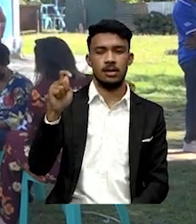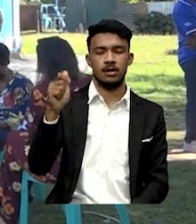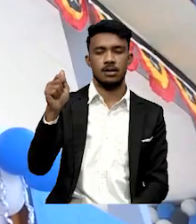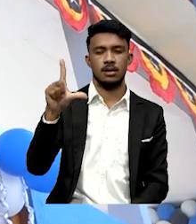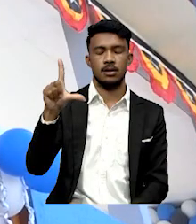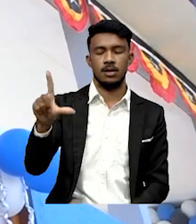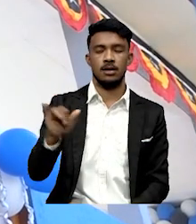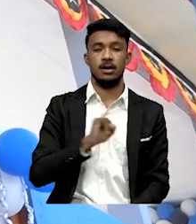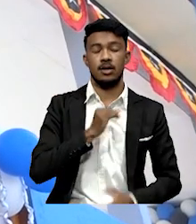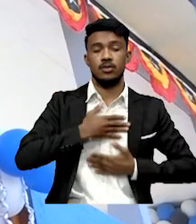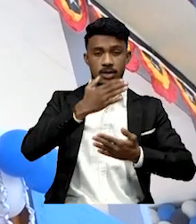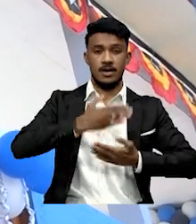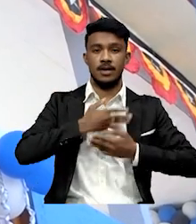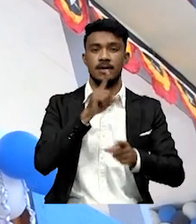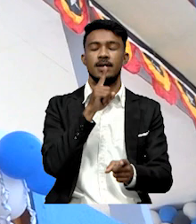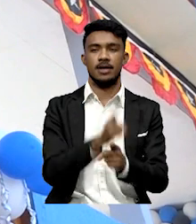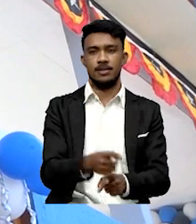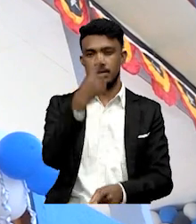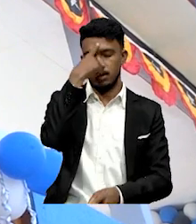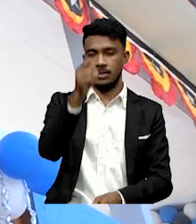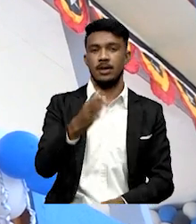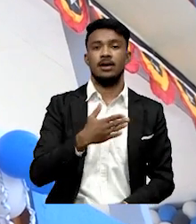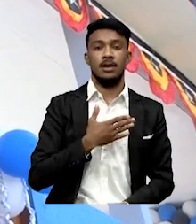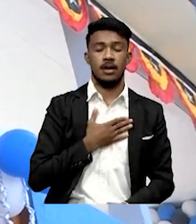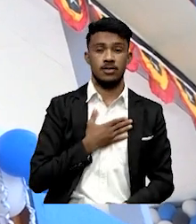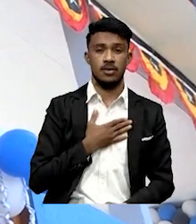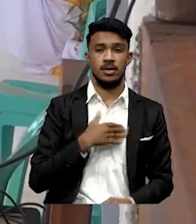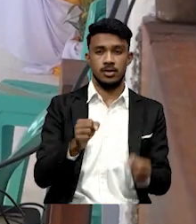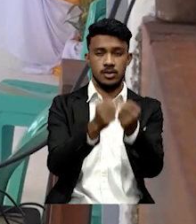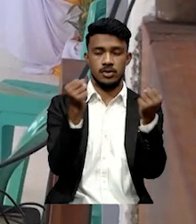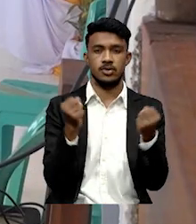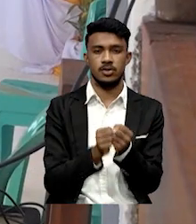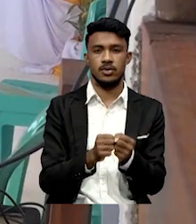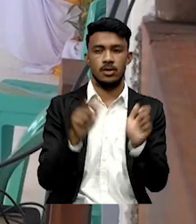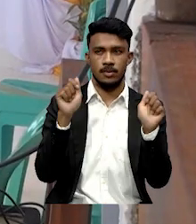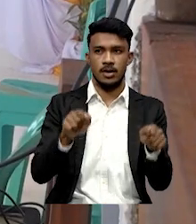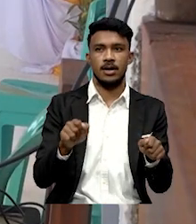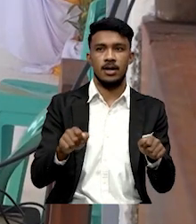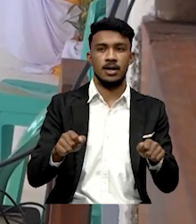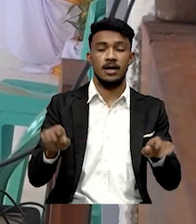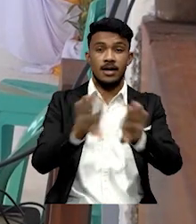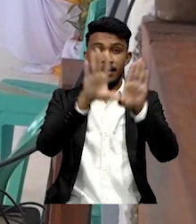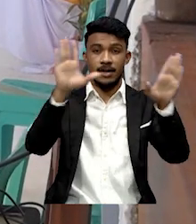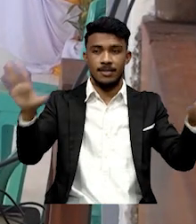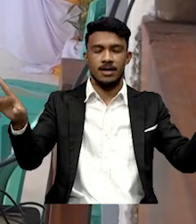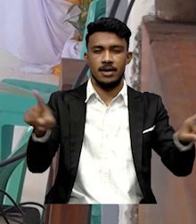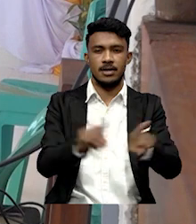au contenti tebes tamba au ne suku sere suku moso bele hetan nabila indahan sanne depois au ne